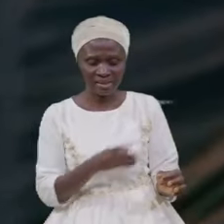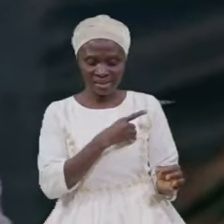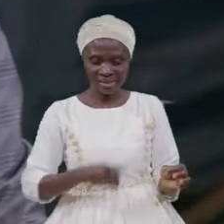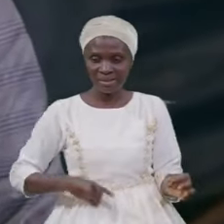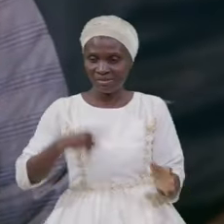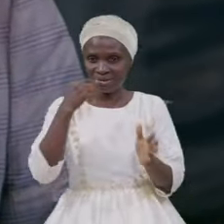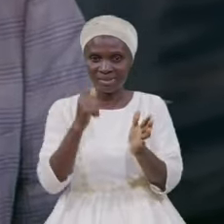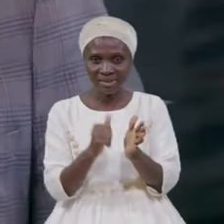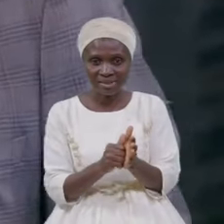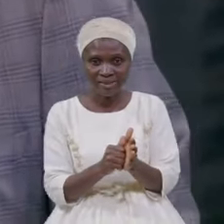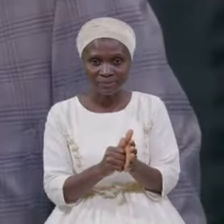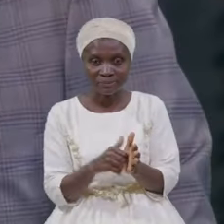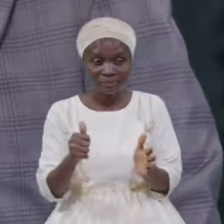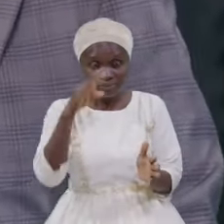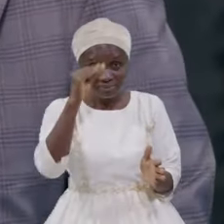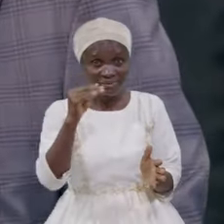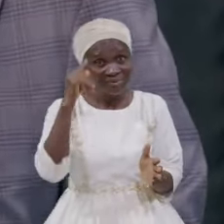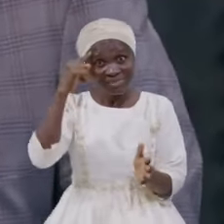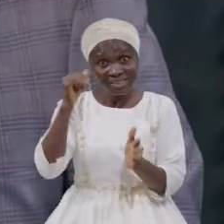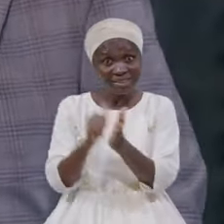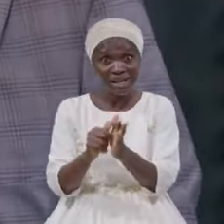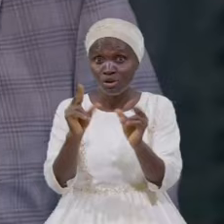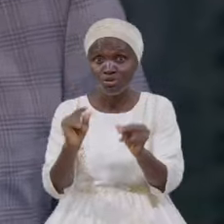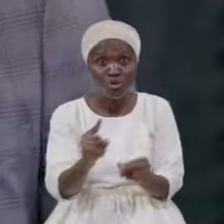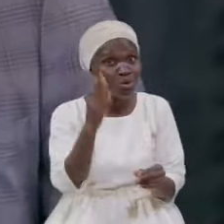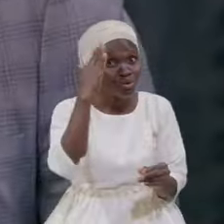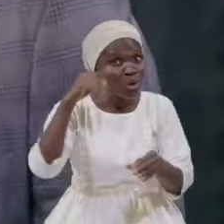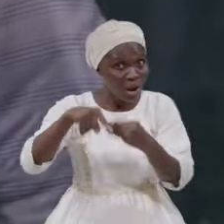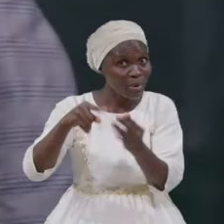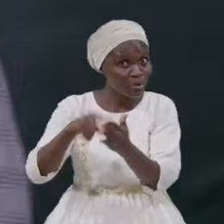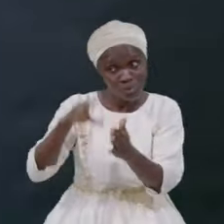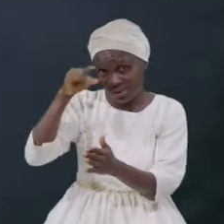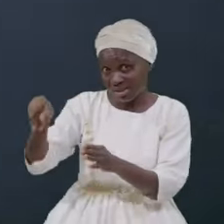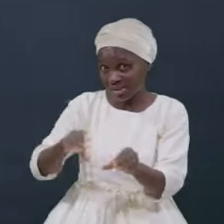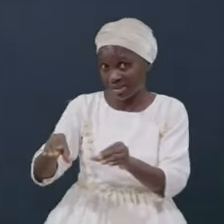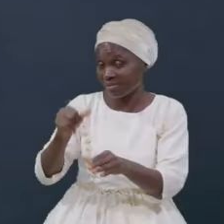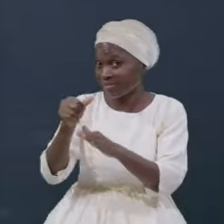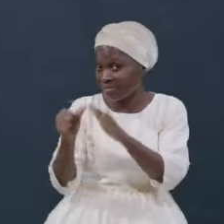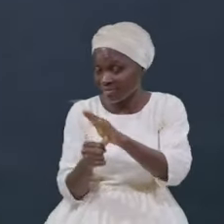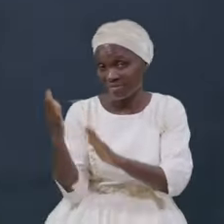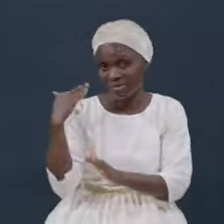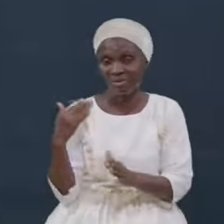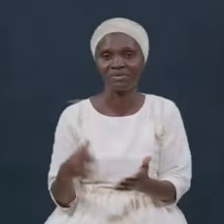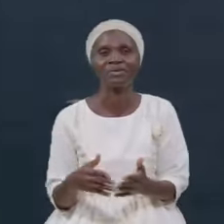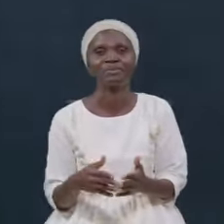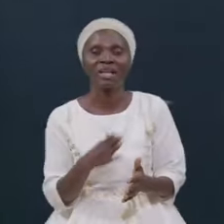il pensait que personne ne savait ce qu'il a fait. Il l'a fait. Voici le jugement. Alors Nathan